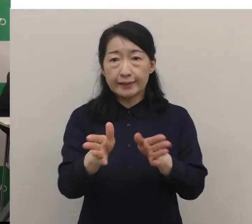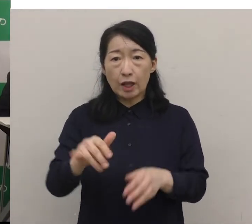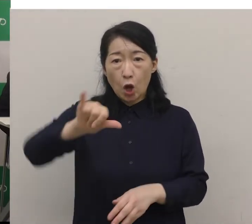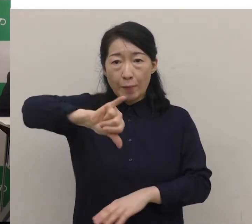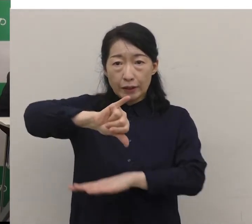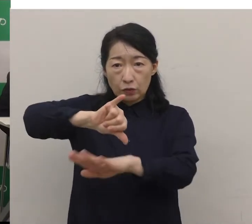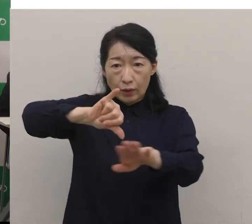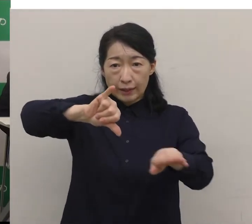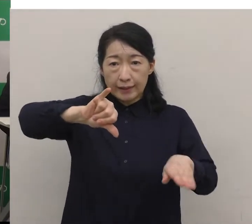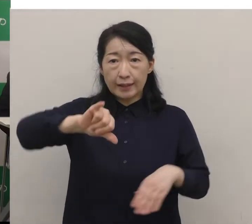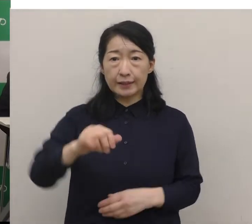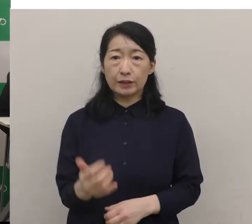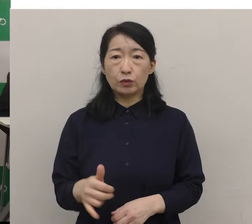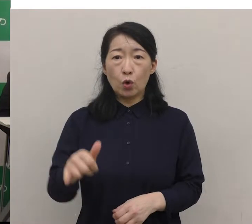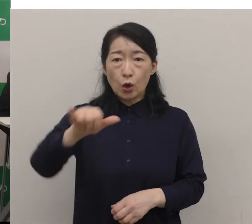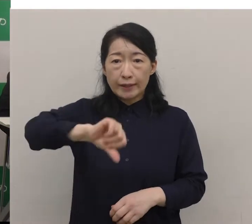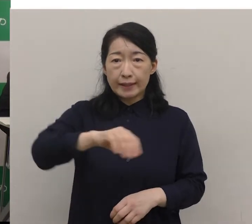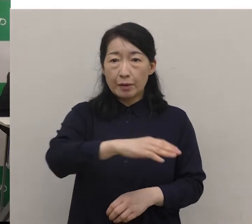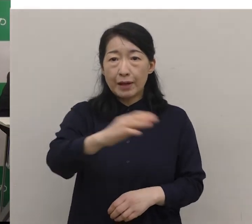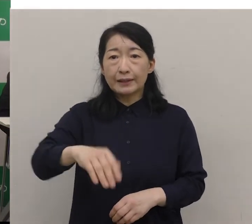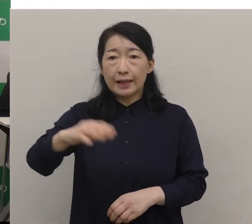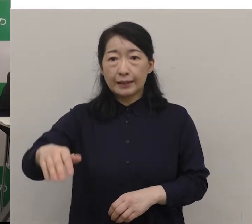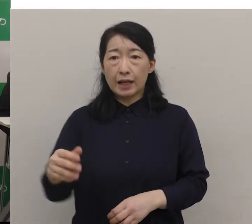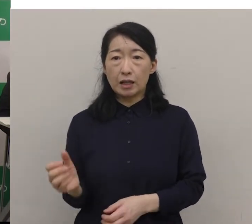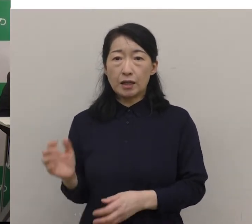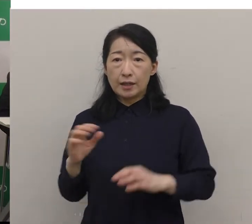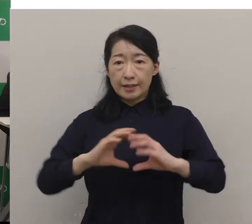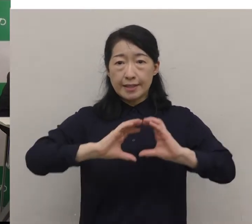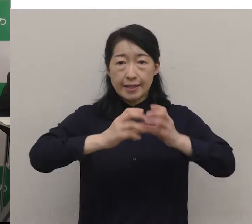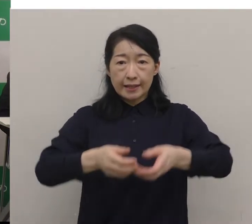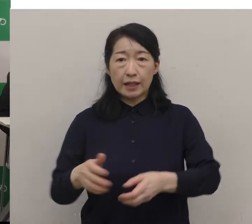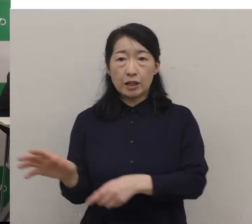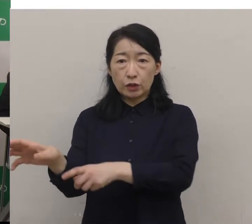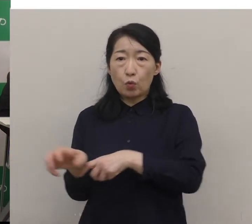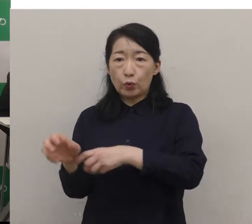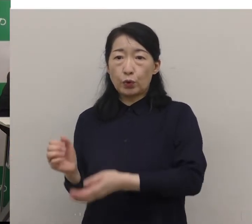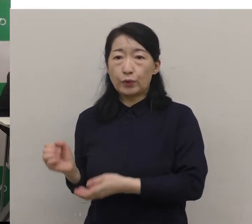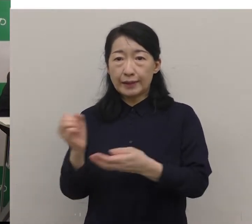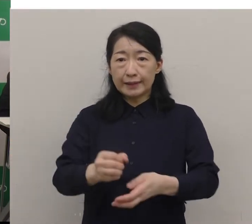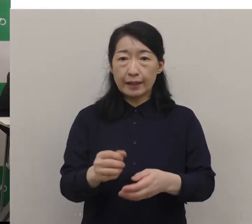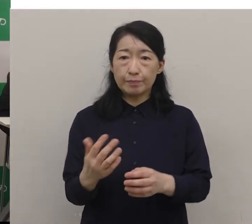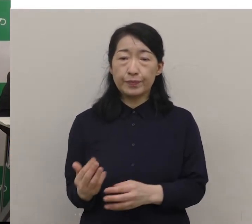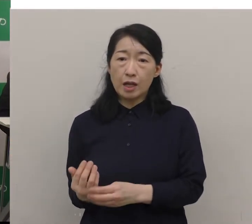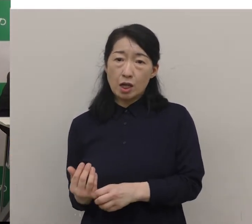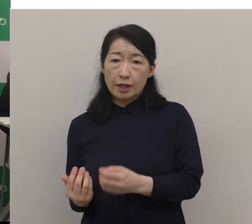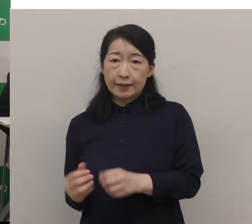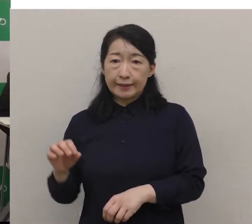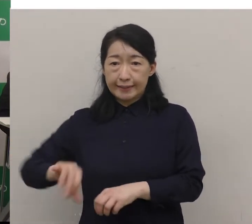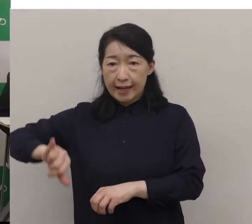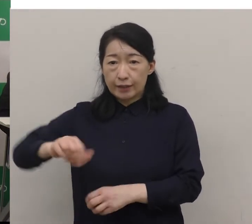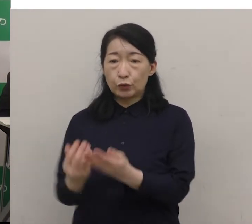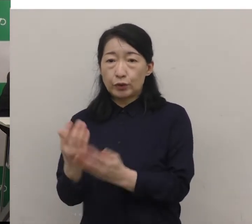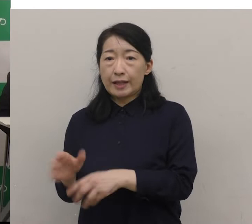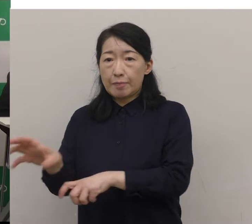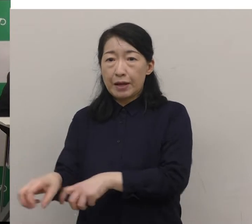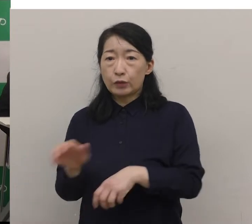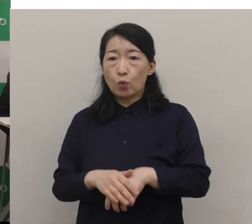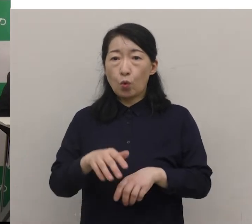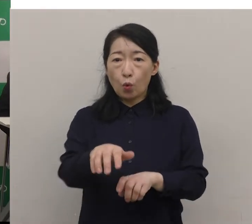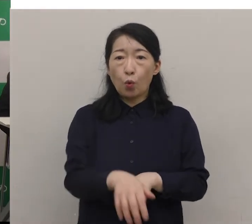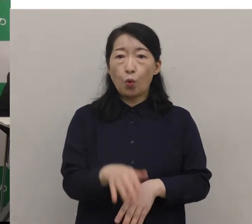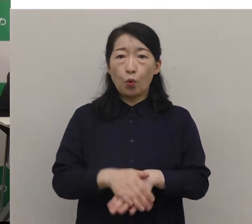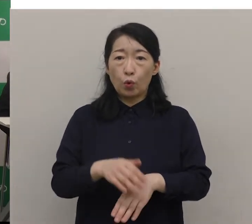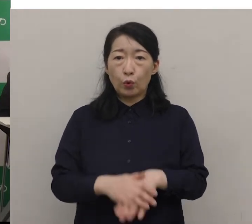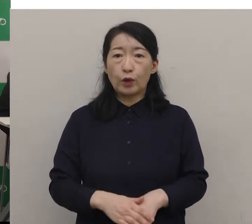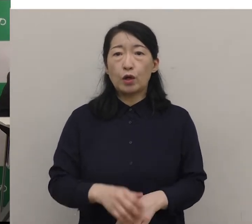之原台地の茶畑において世界農業遺産に認定された茶草農法を活用して生産された高品